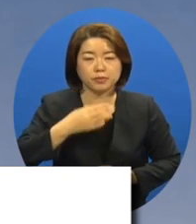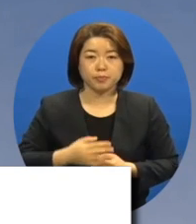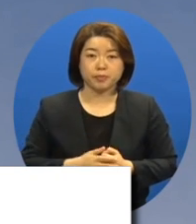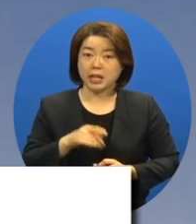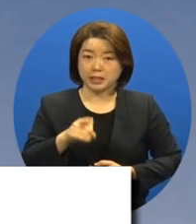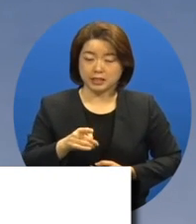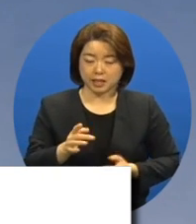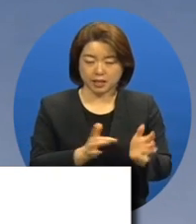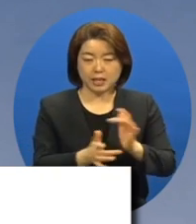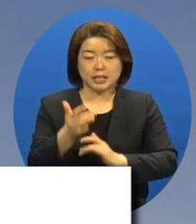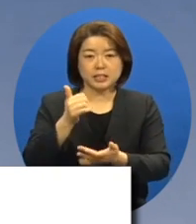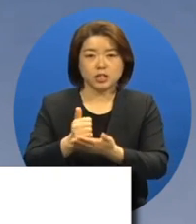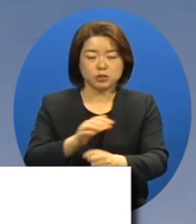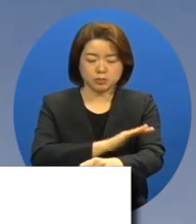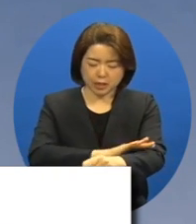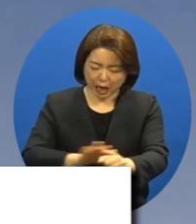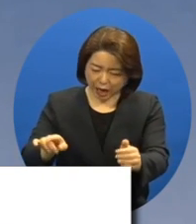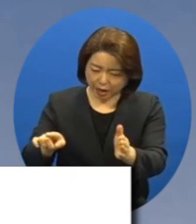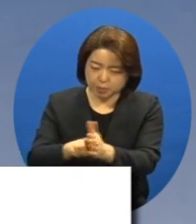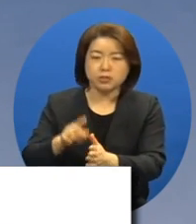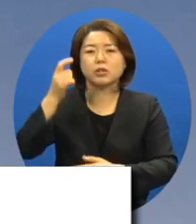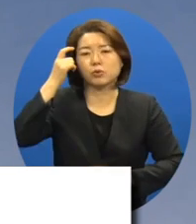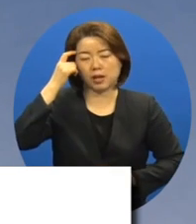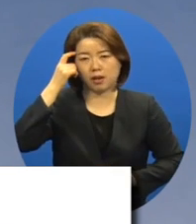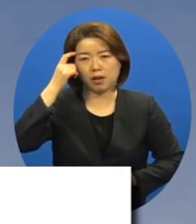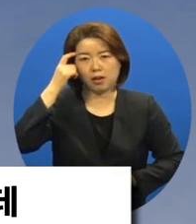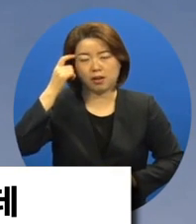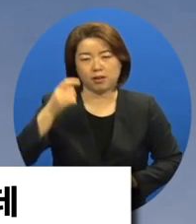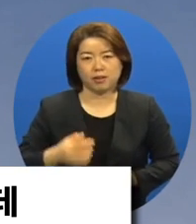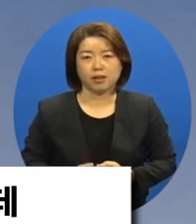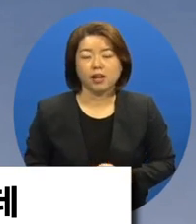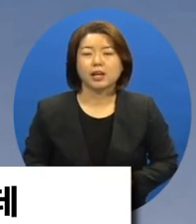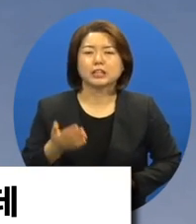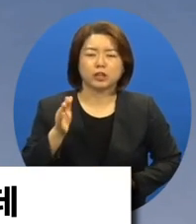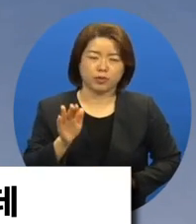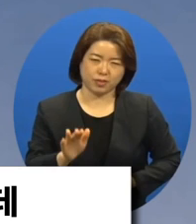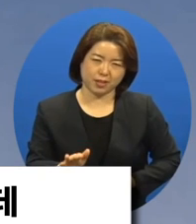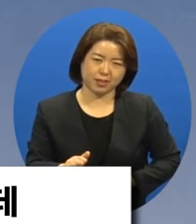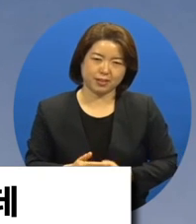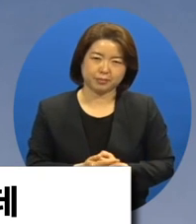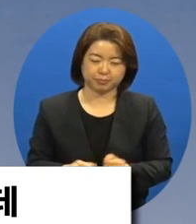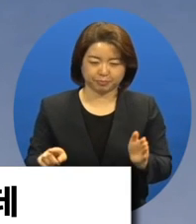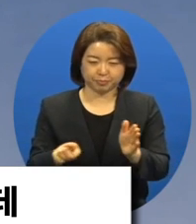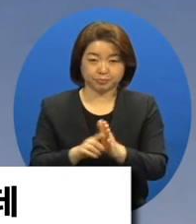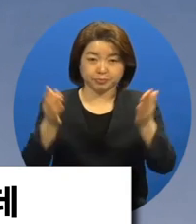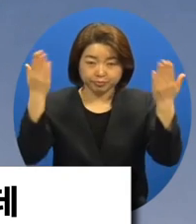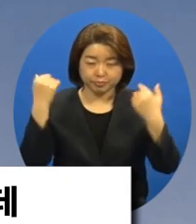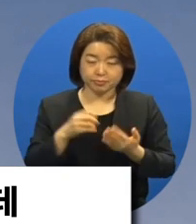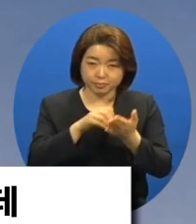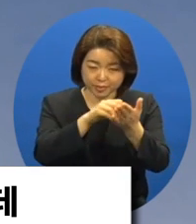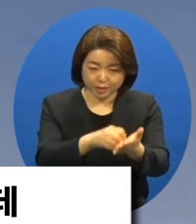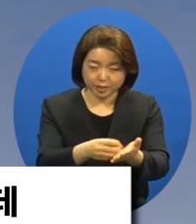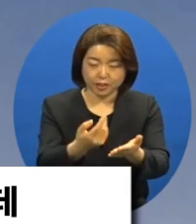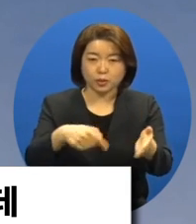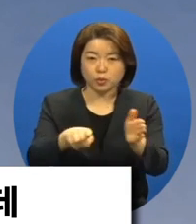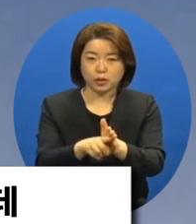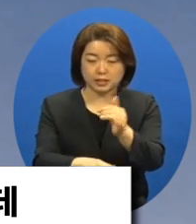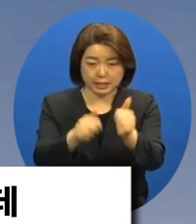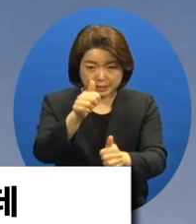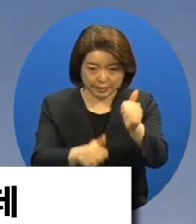그게 예수를 잘 믿는 건 주 자기는 생각했다는 것 그런데 신학교 들어가려고 시험을 보고 합격을